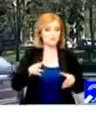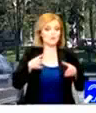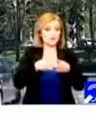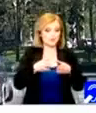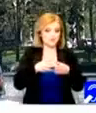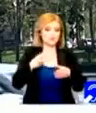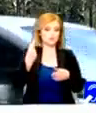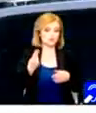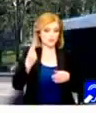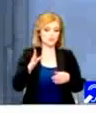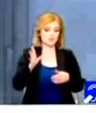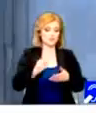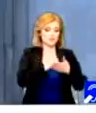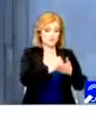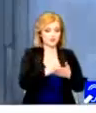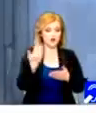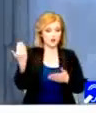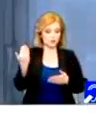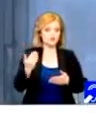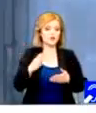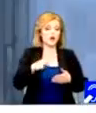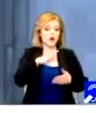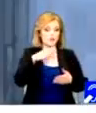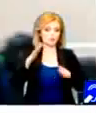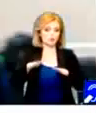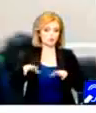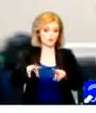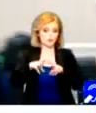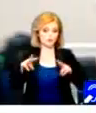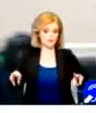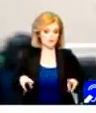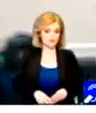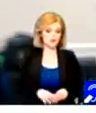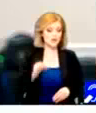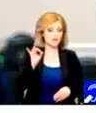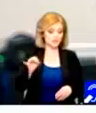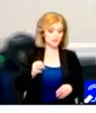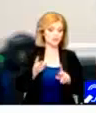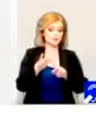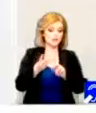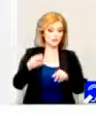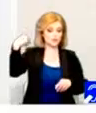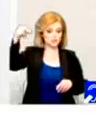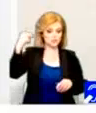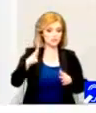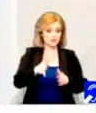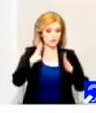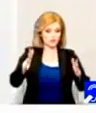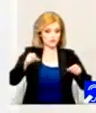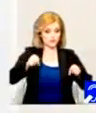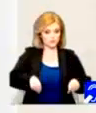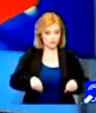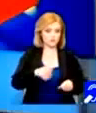multor ministere din viitorul guvern, votarea în Parlament a unui pachet de legi care iar oferi președintelui Dodon împuterniciri